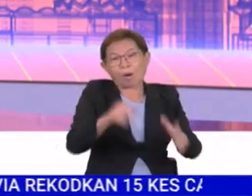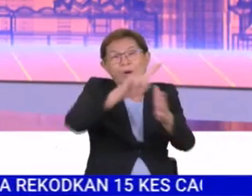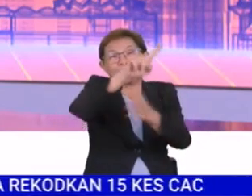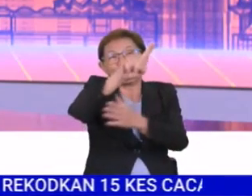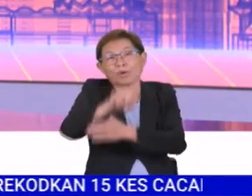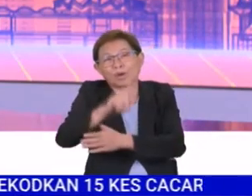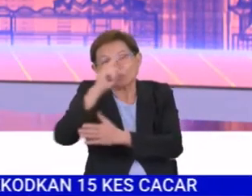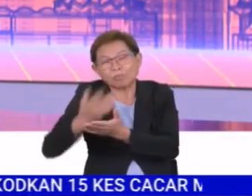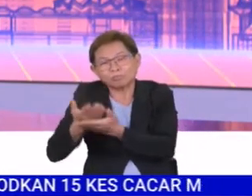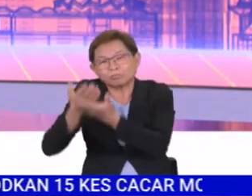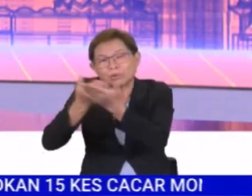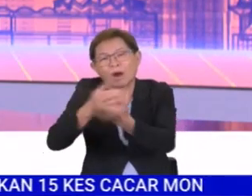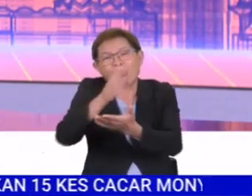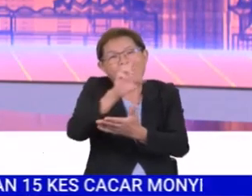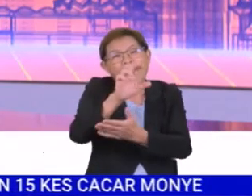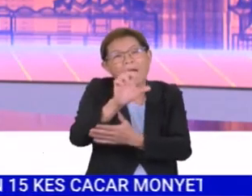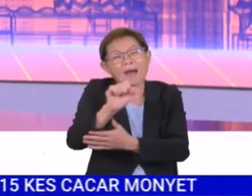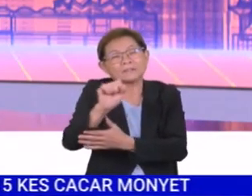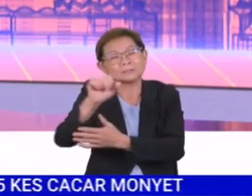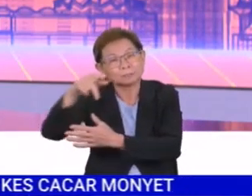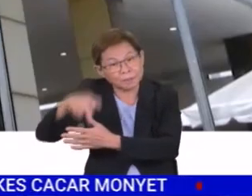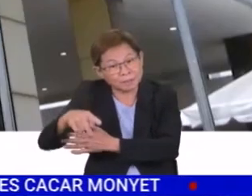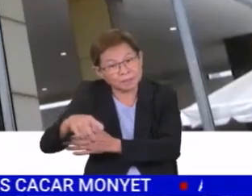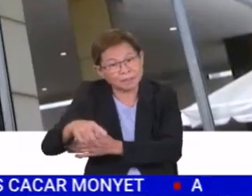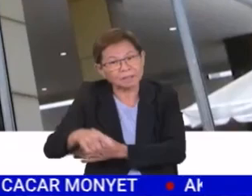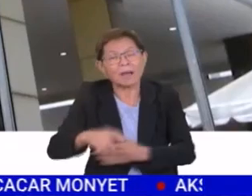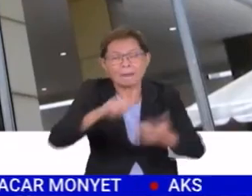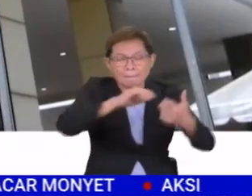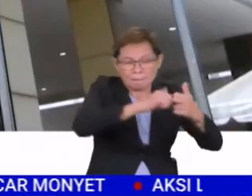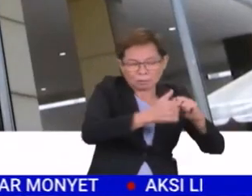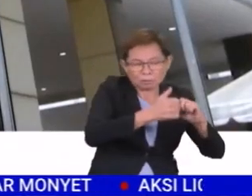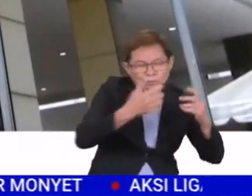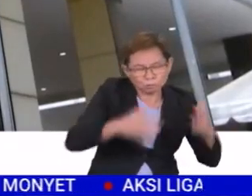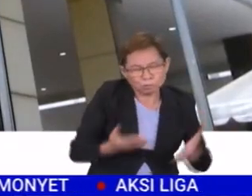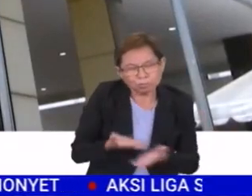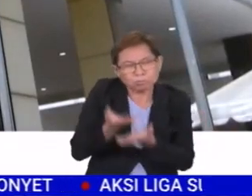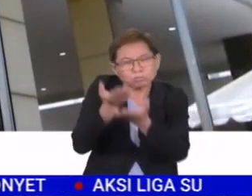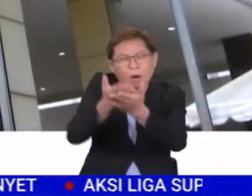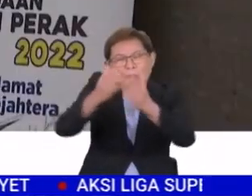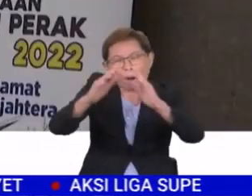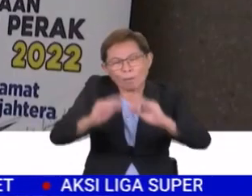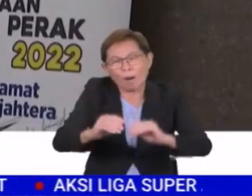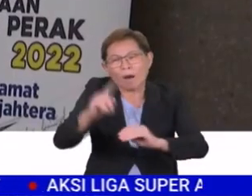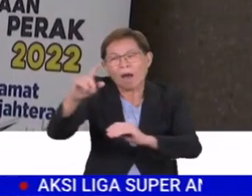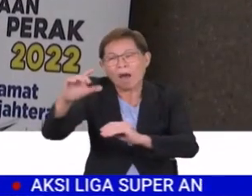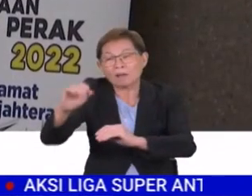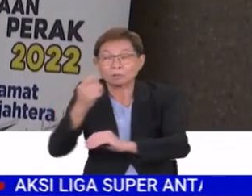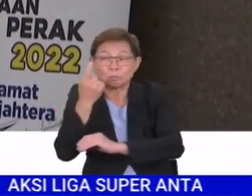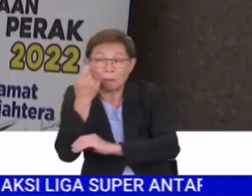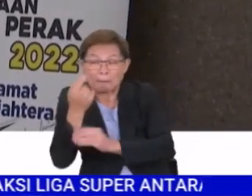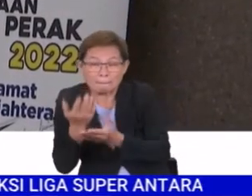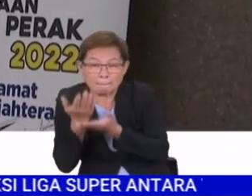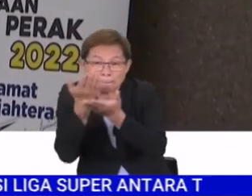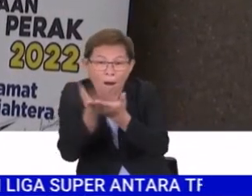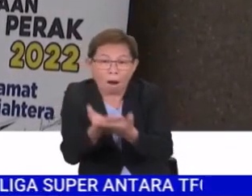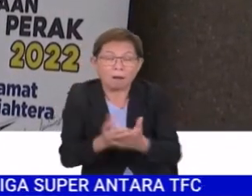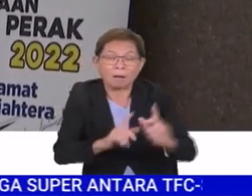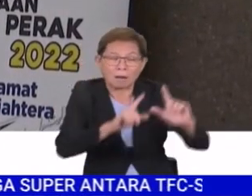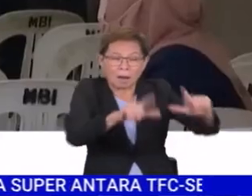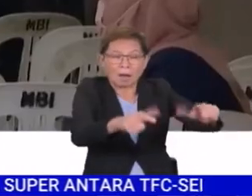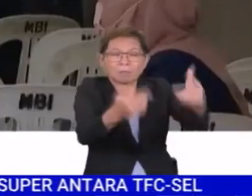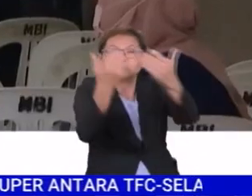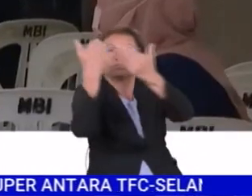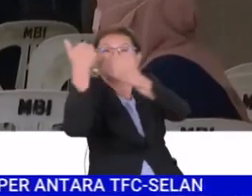for Proposal RFP. Jelas beliau, isu tersebut telah dibangkitkan dalam mesyuarat Esko baru-baru ini dan diletakkan di